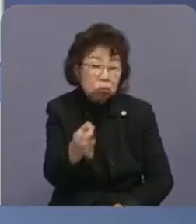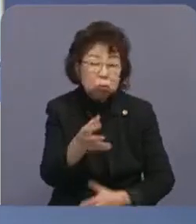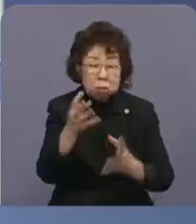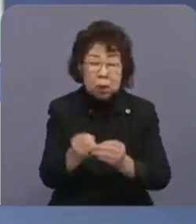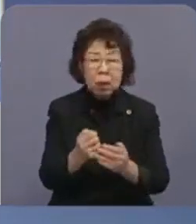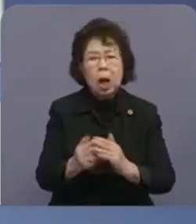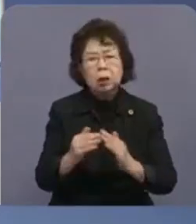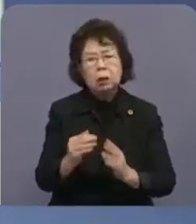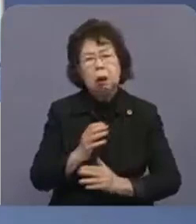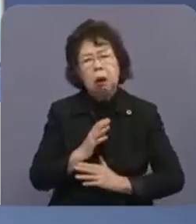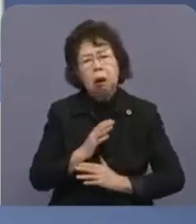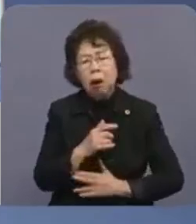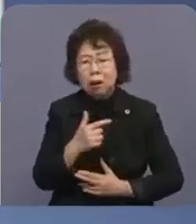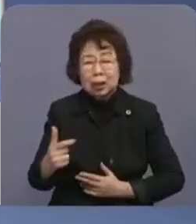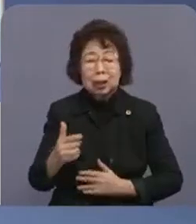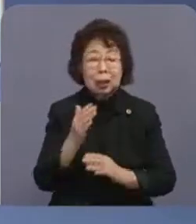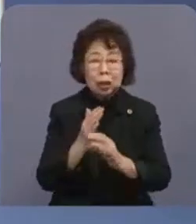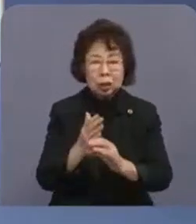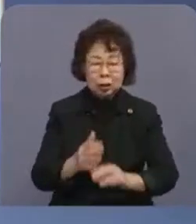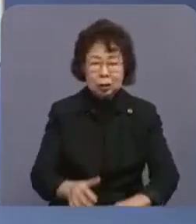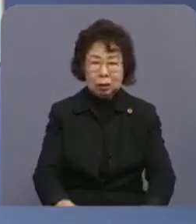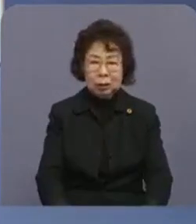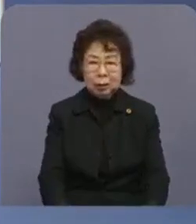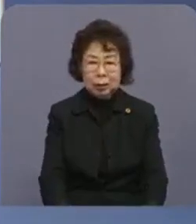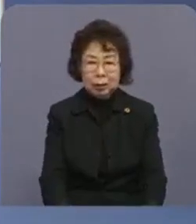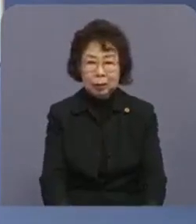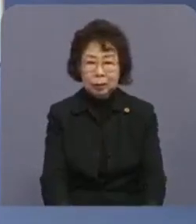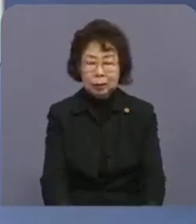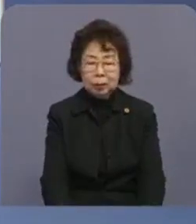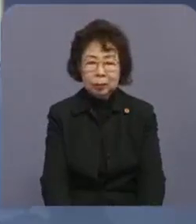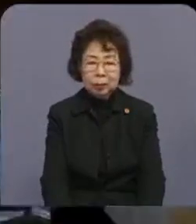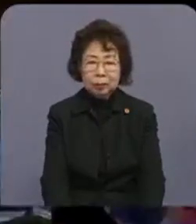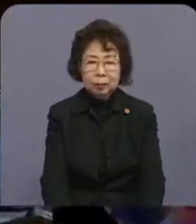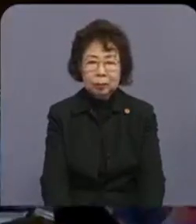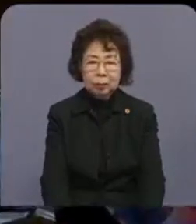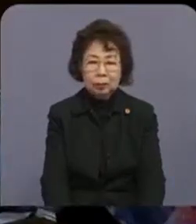주거 불안도 컸습니다. 보도에 황영규 기자입니다.